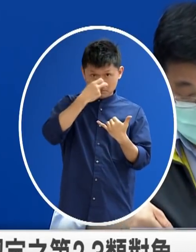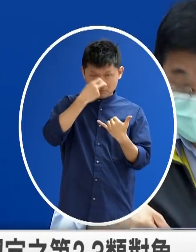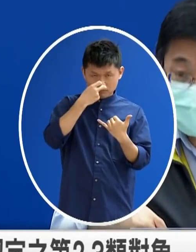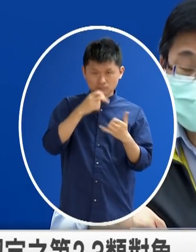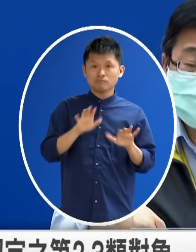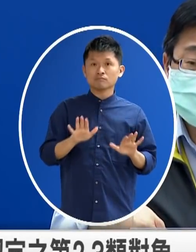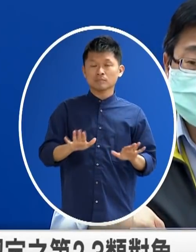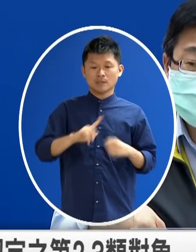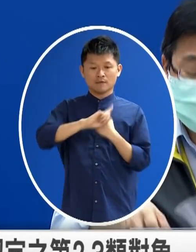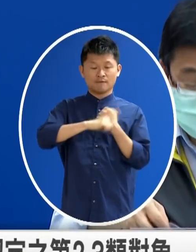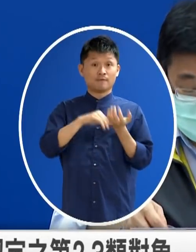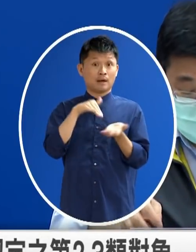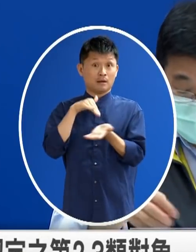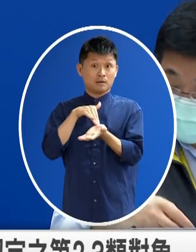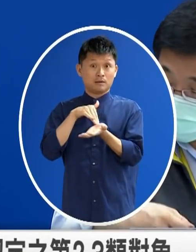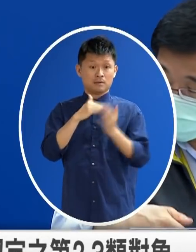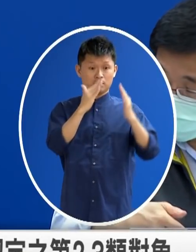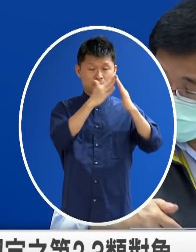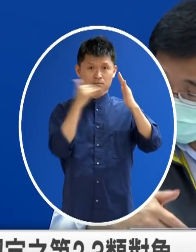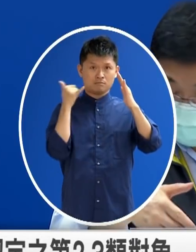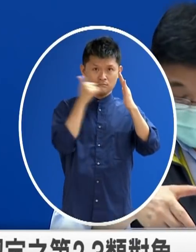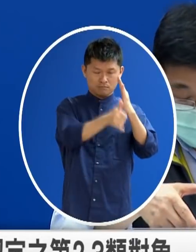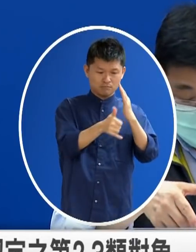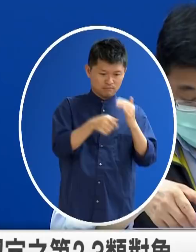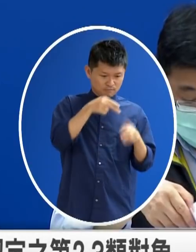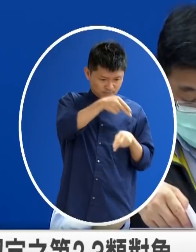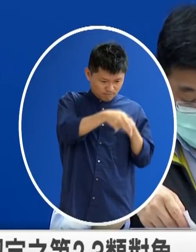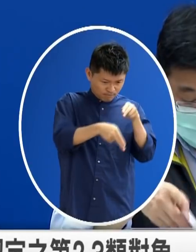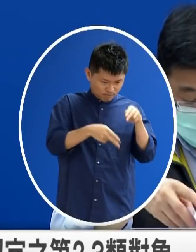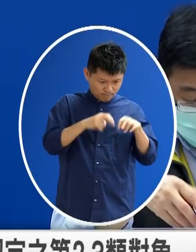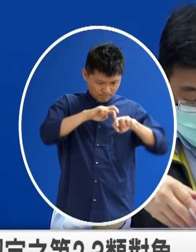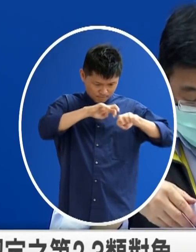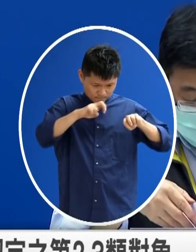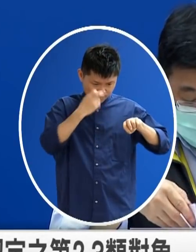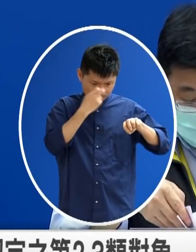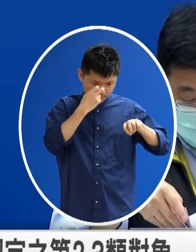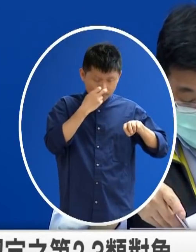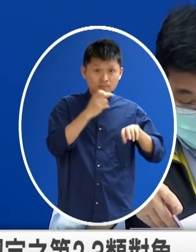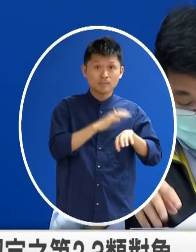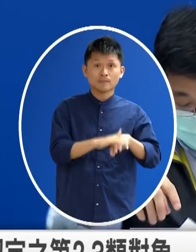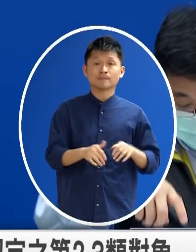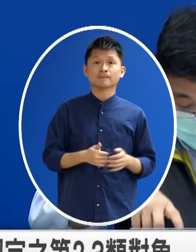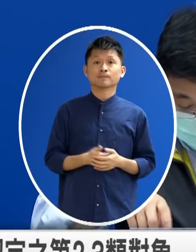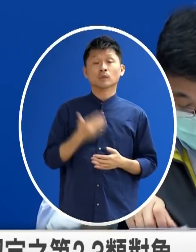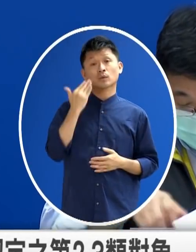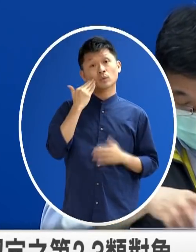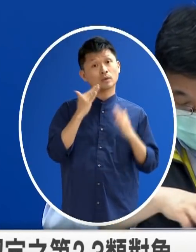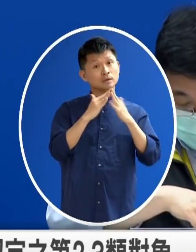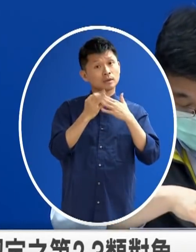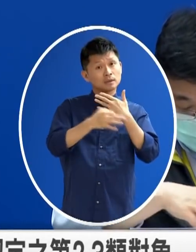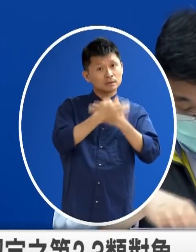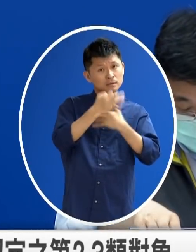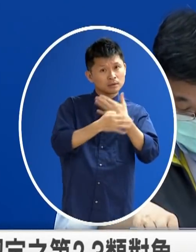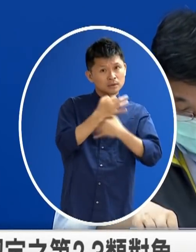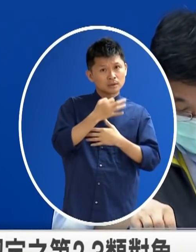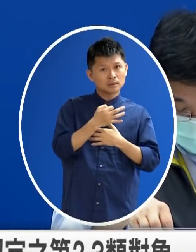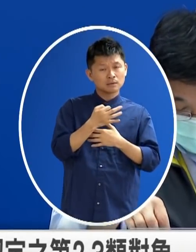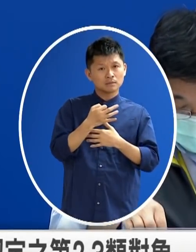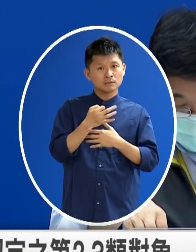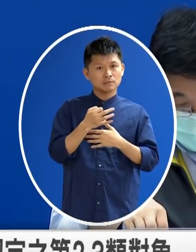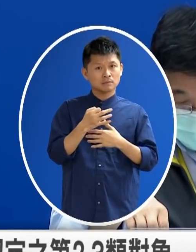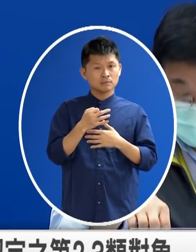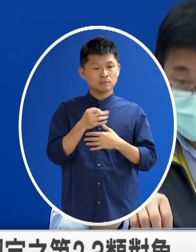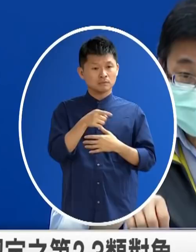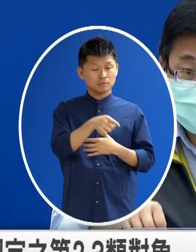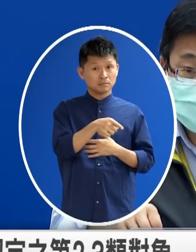天法医会到家里做司法相验。那有关这个部分，就是如果家属在有告知家属